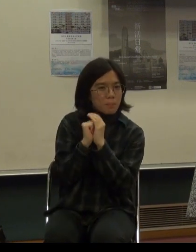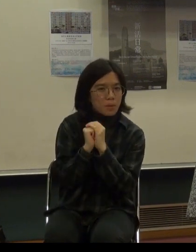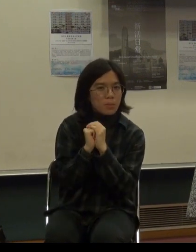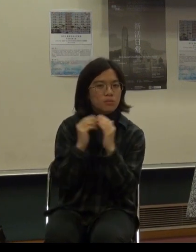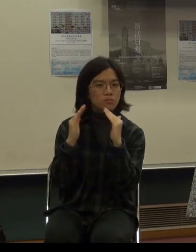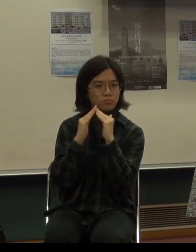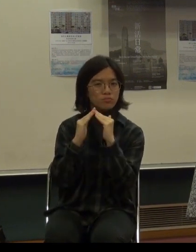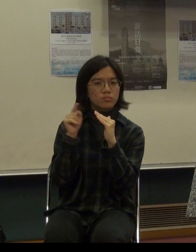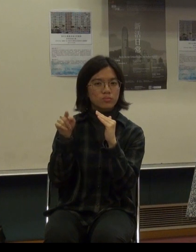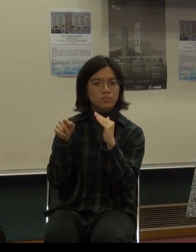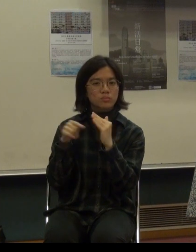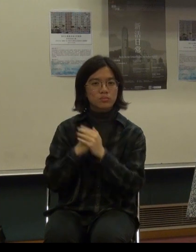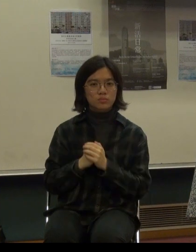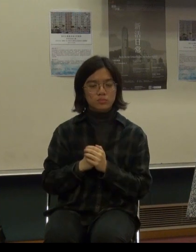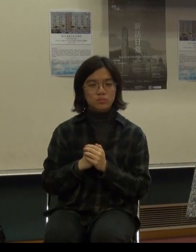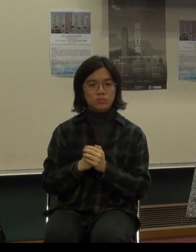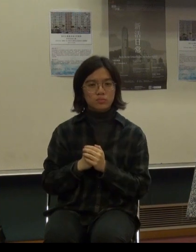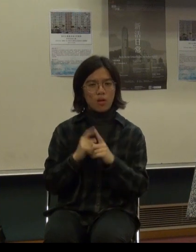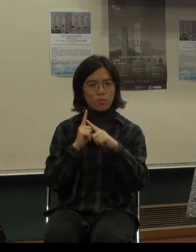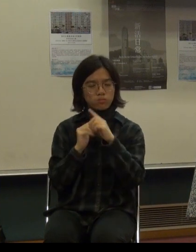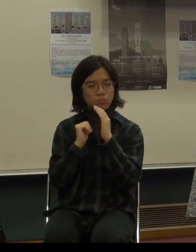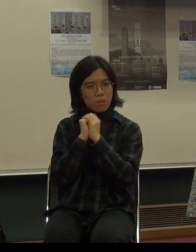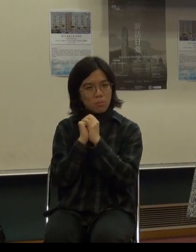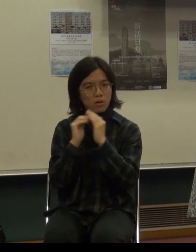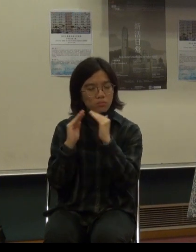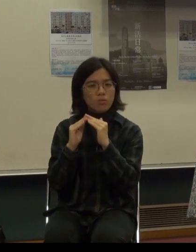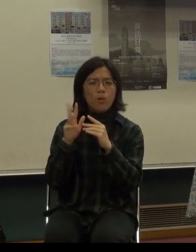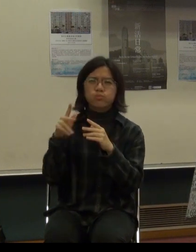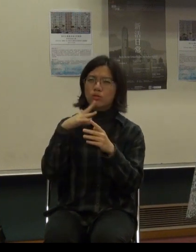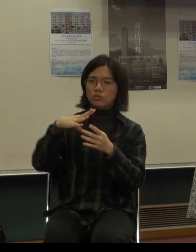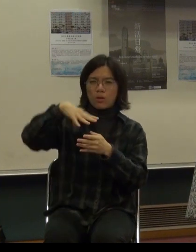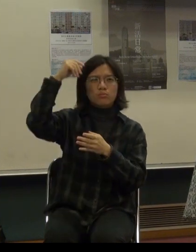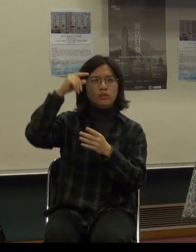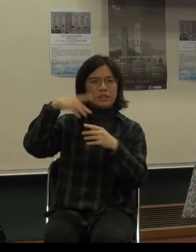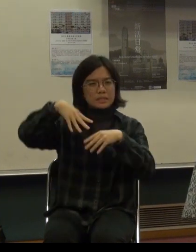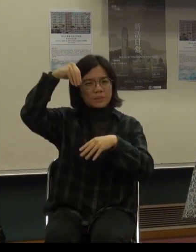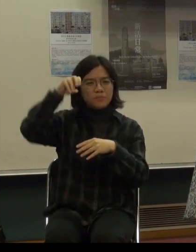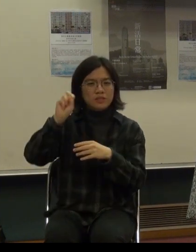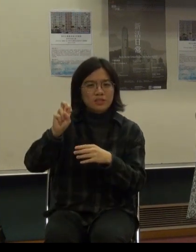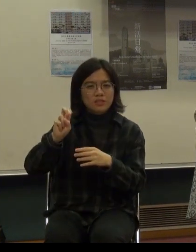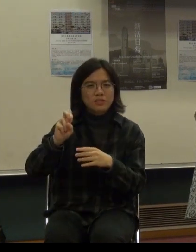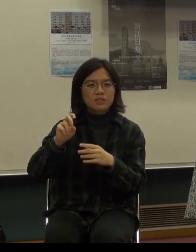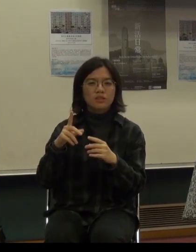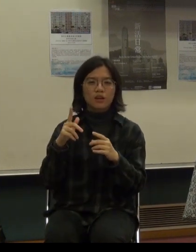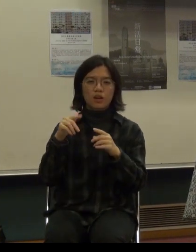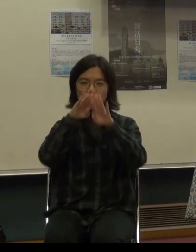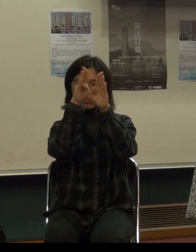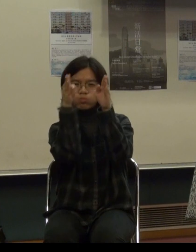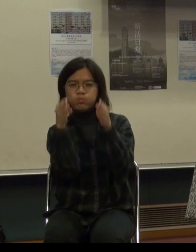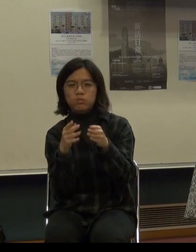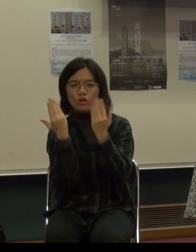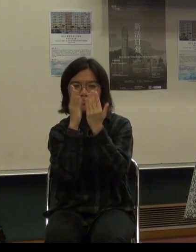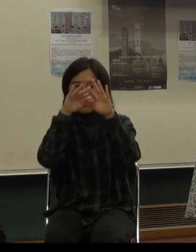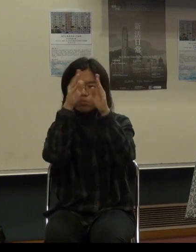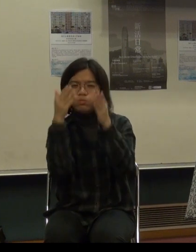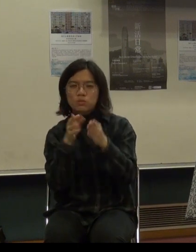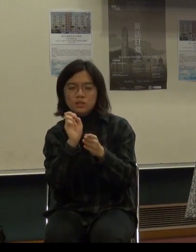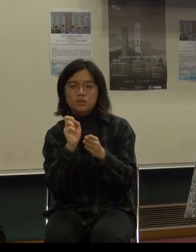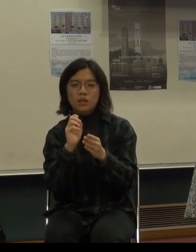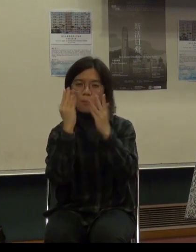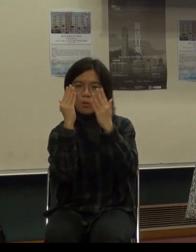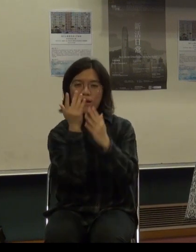裏邊嘅教堂，嗰啲教堂。喂，我睇到好多都仲係尖頂嘅喎，嚇好多都係圓窗，又玻璃又